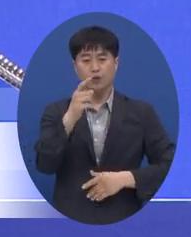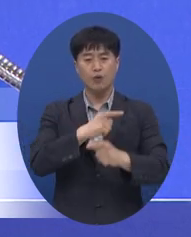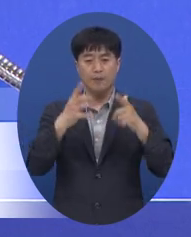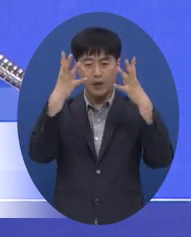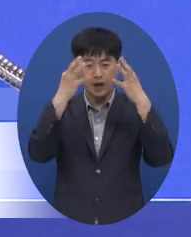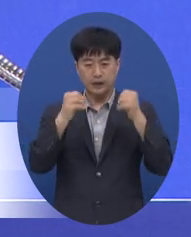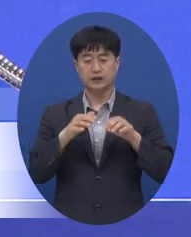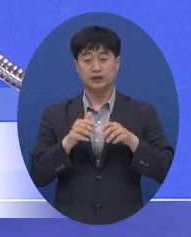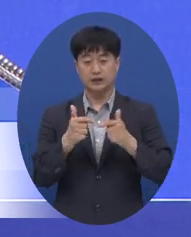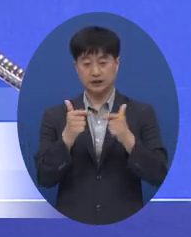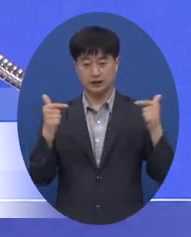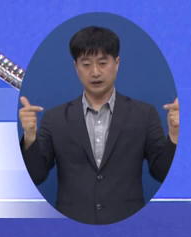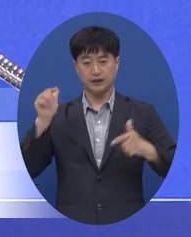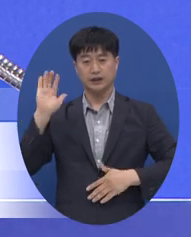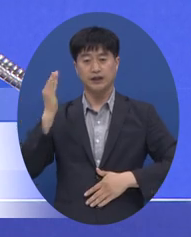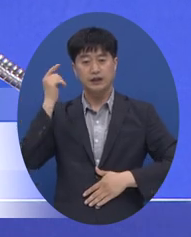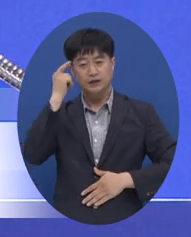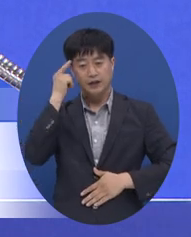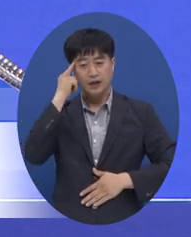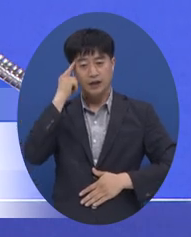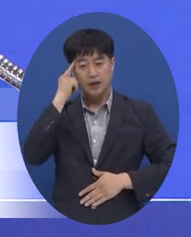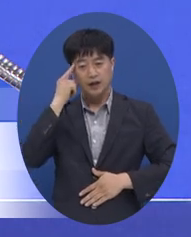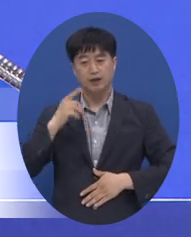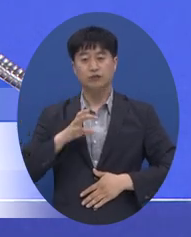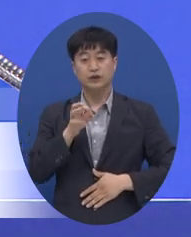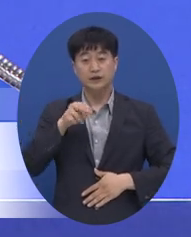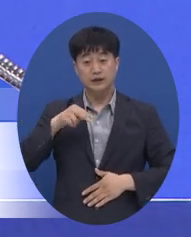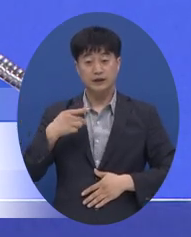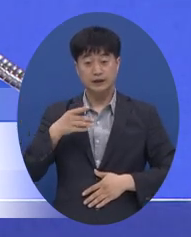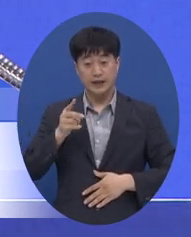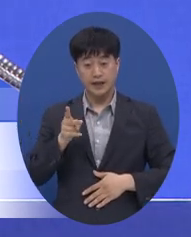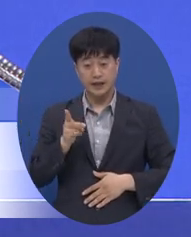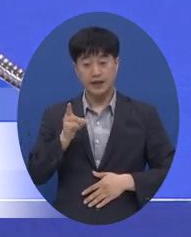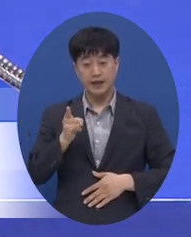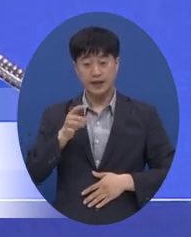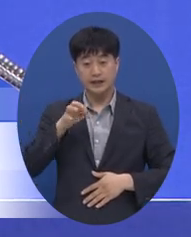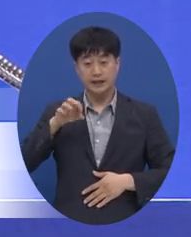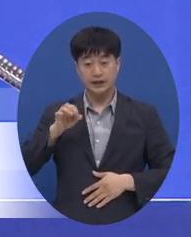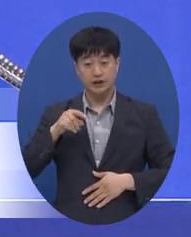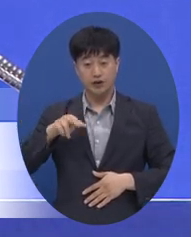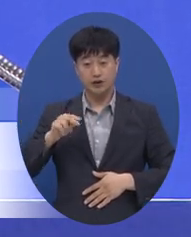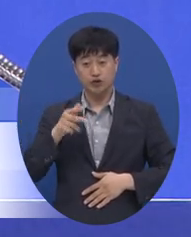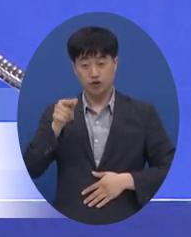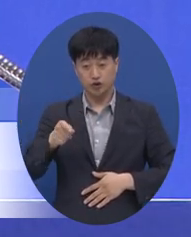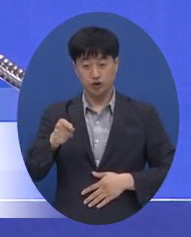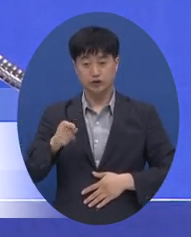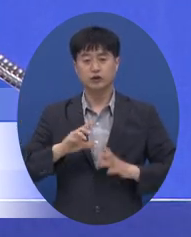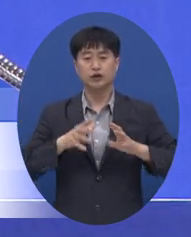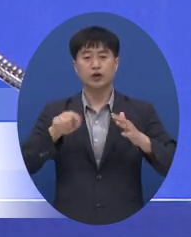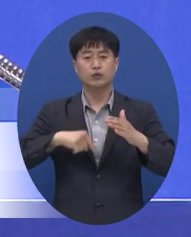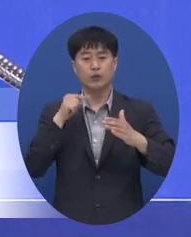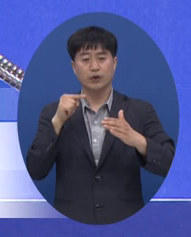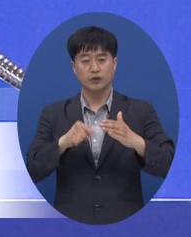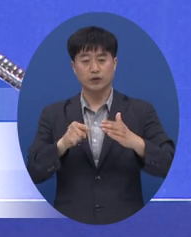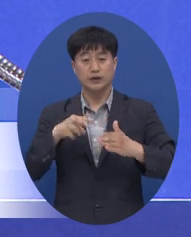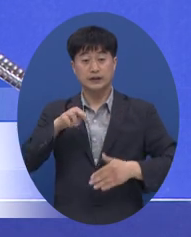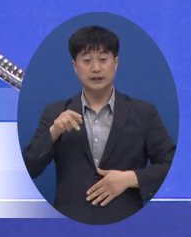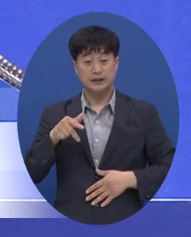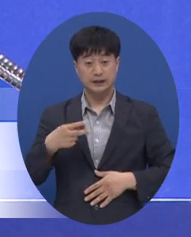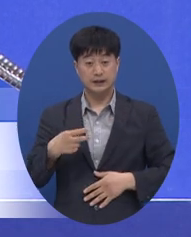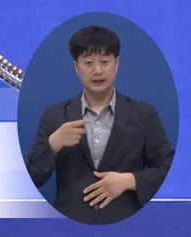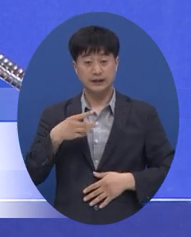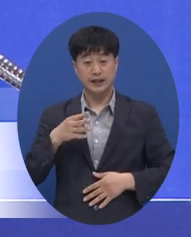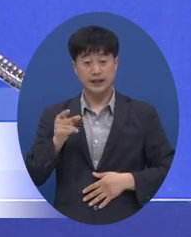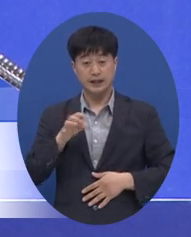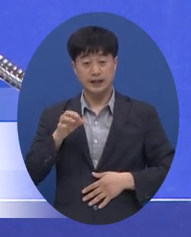더 많이 확산될 거라고 생각합니다. 우리 스테이션 G가 세계 속의 스테이션